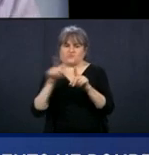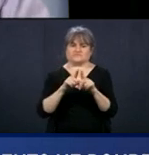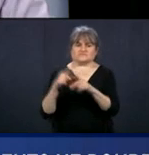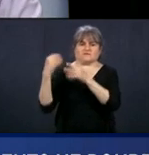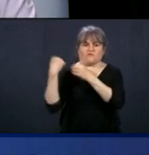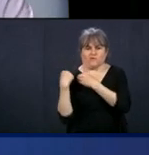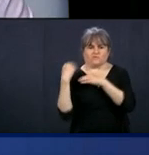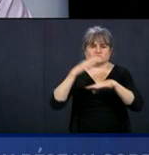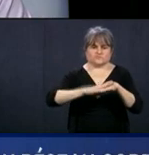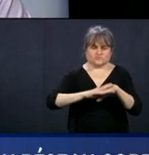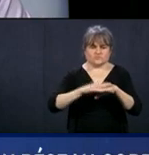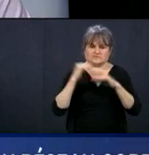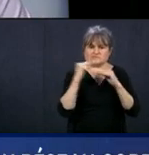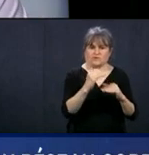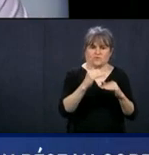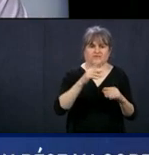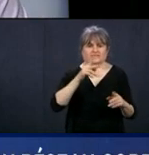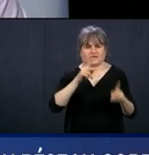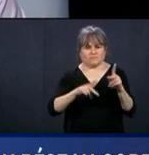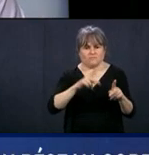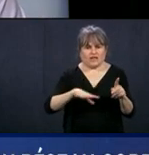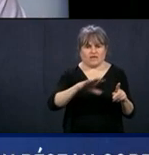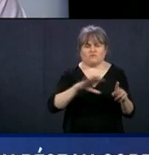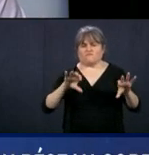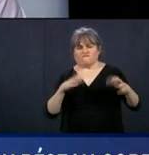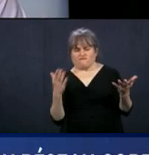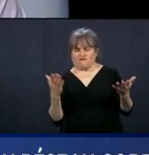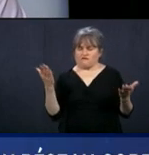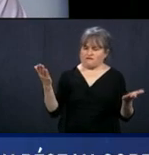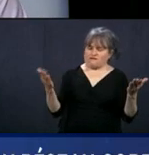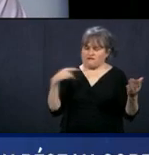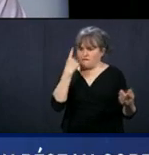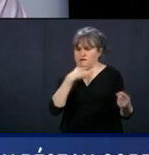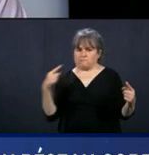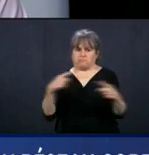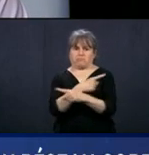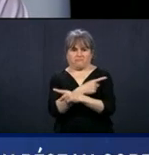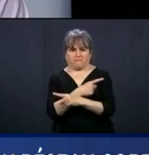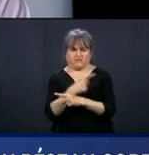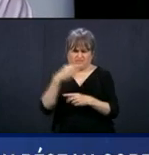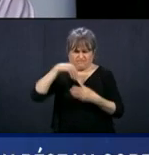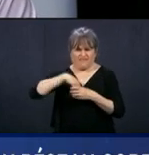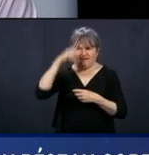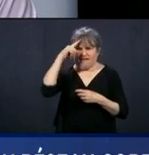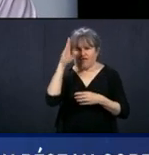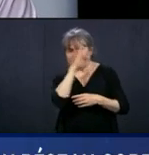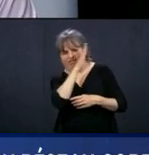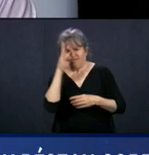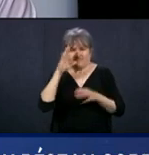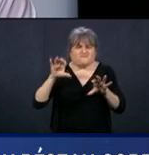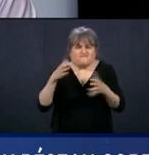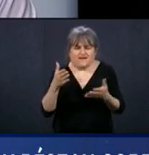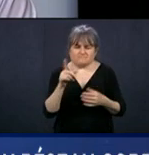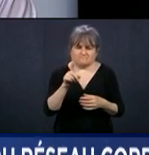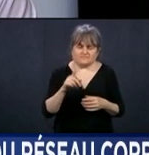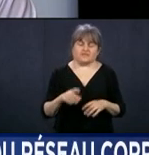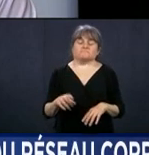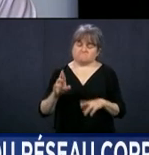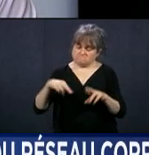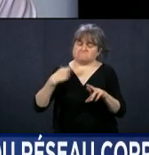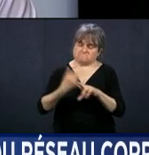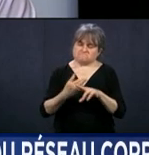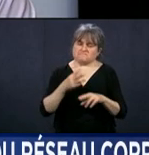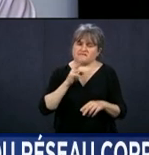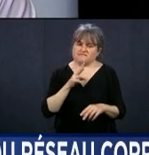faites balancer ça? Oui, bien, c'est une bonne question. C'est vrai, puis le même dilemme se pose à bien des endroits au Québec, mais effectivement,